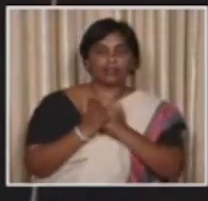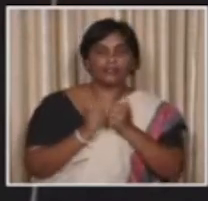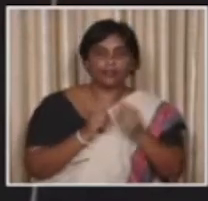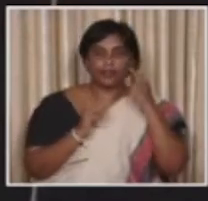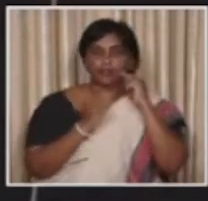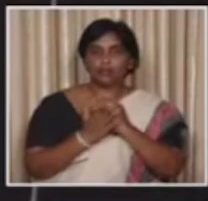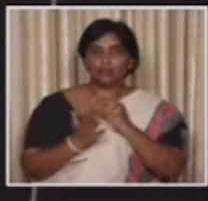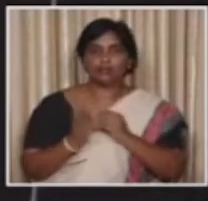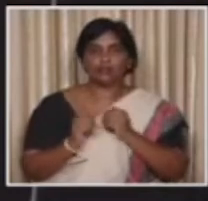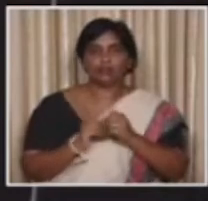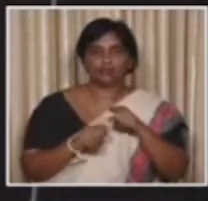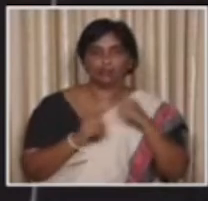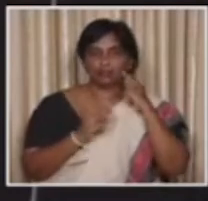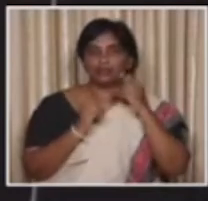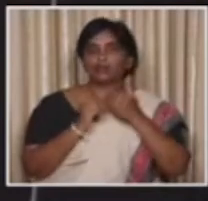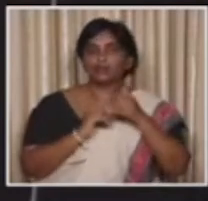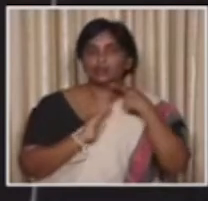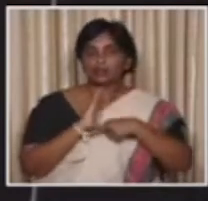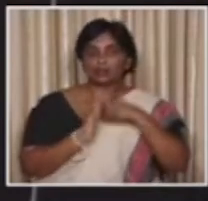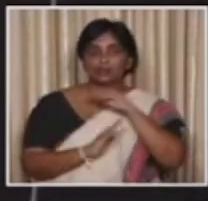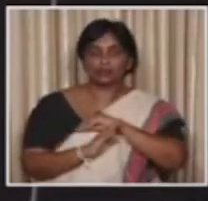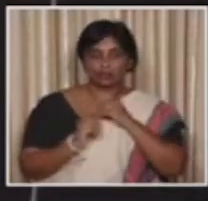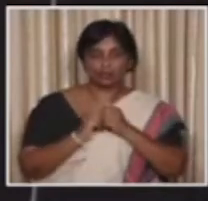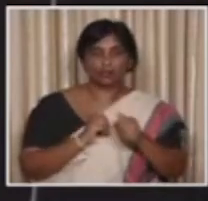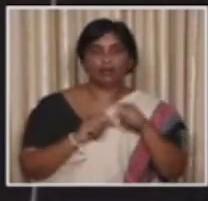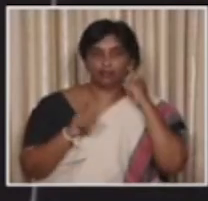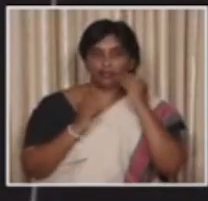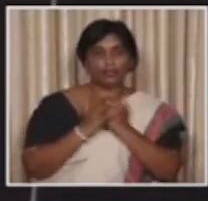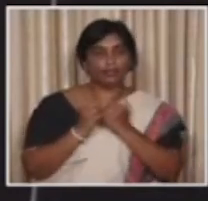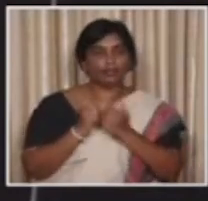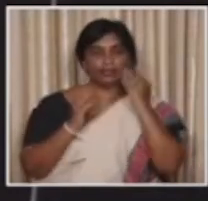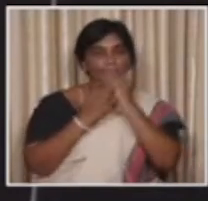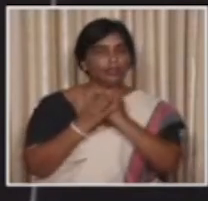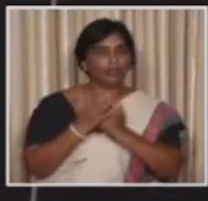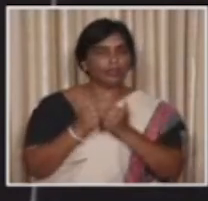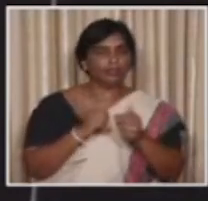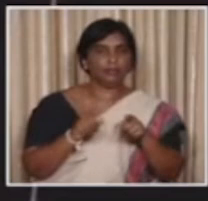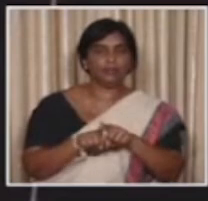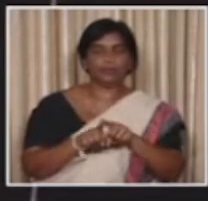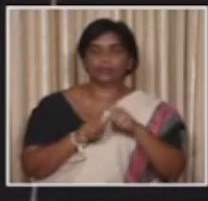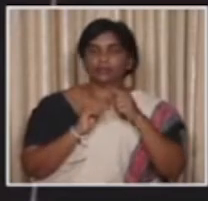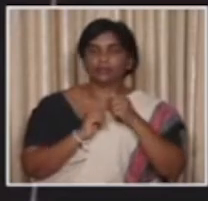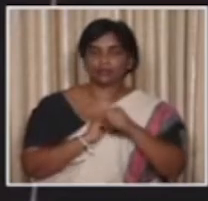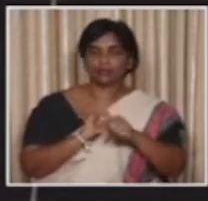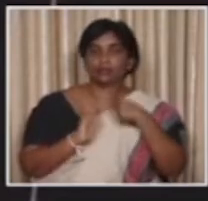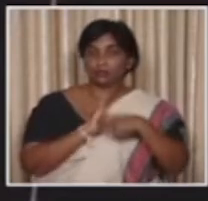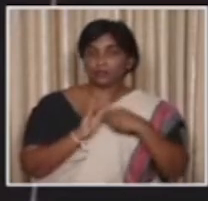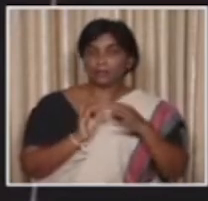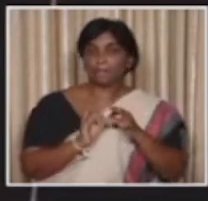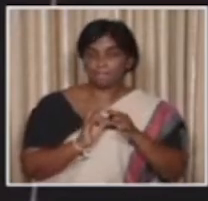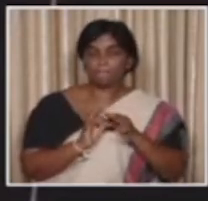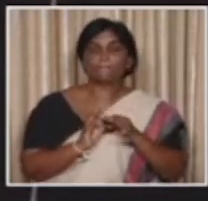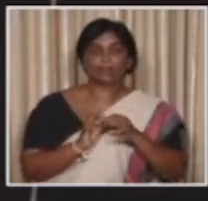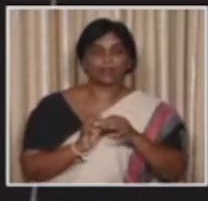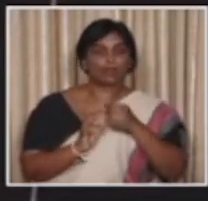සීනි මිල අඩු කරාට පස්සේ. ඒ නිසා මේ දේශීය ආදම්බතු දෙපාර්තමේන්තුව අතිගරු ජනාධිපතිතුමනි මිලියන 22ක් ඉන්න රටක